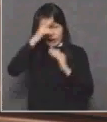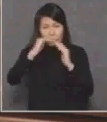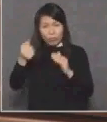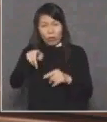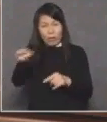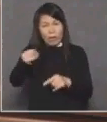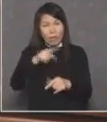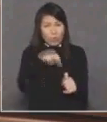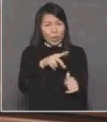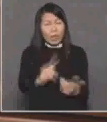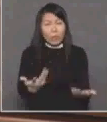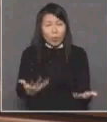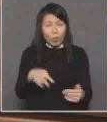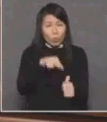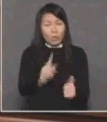嘅呢？